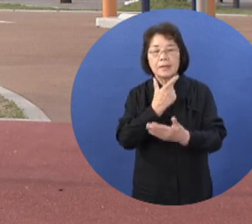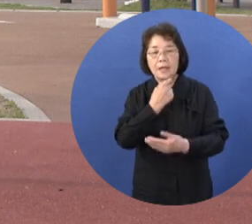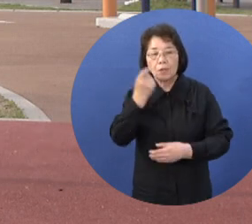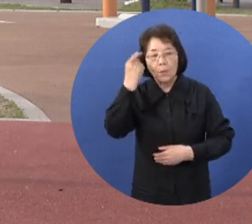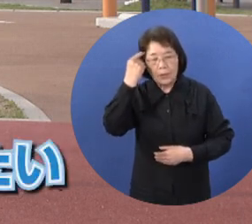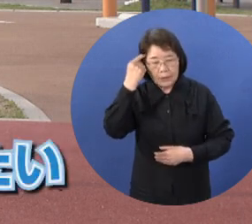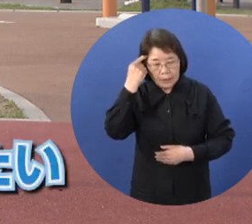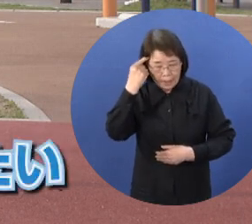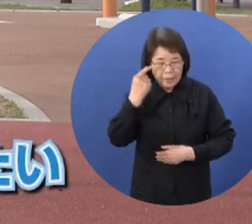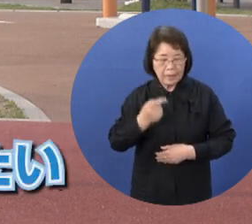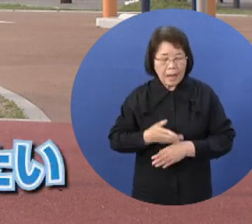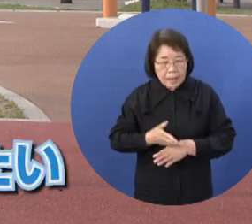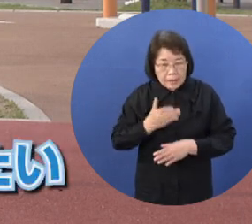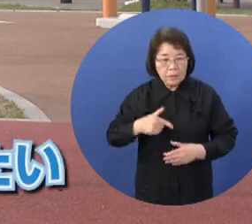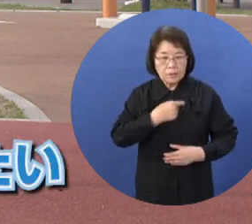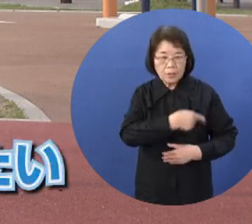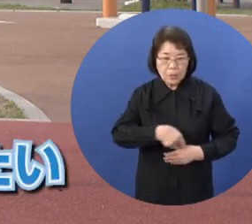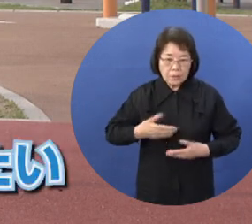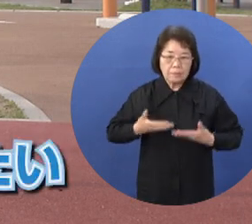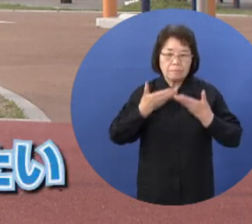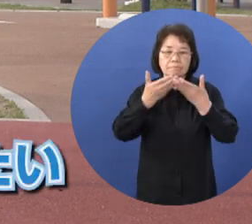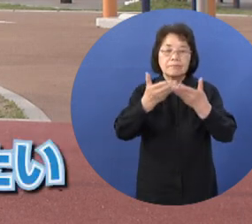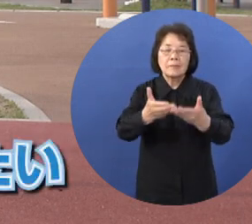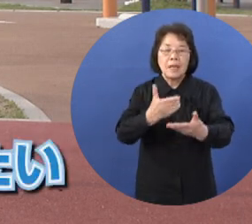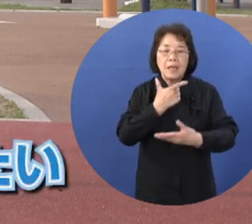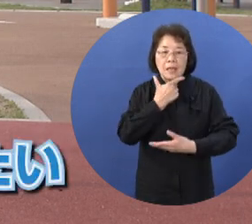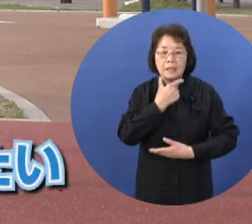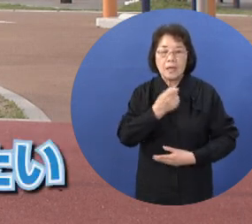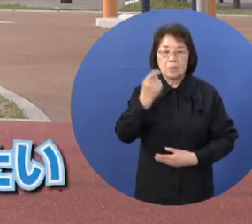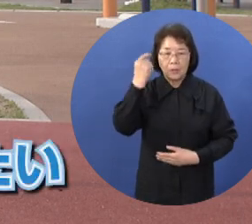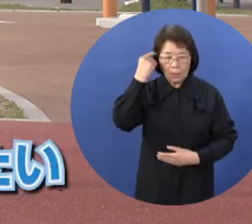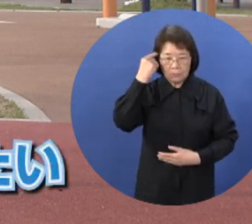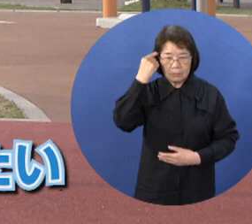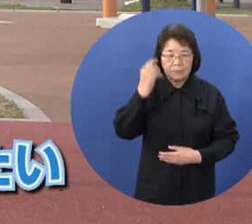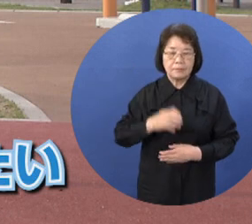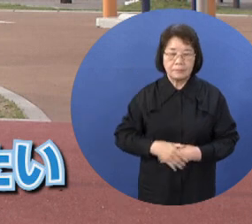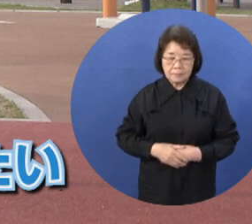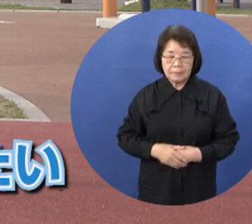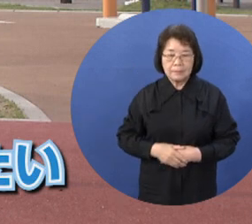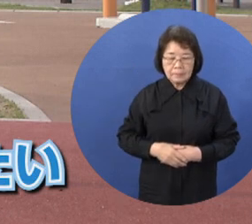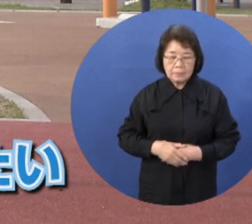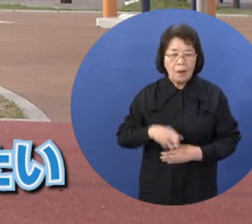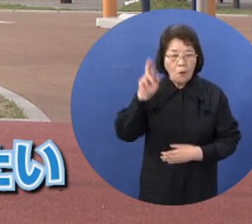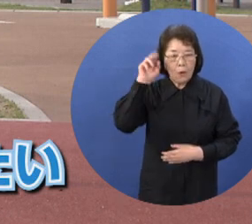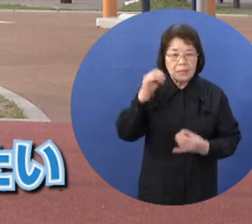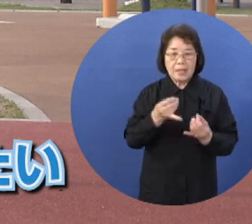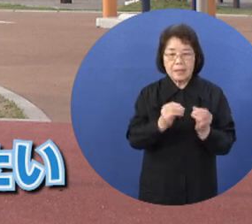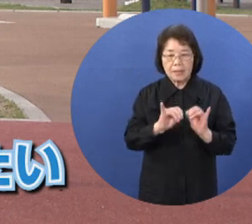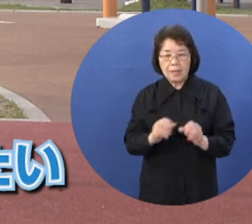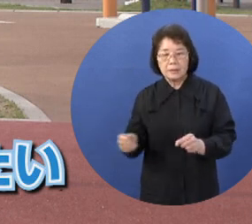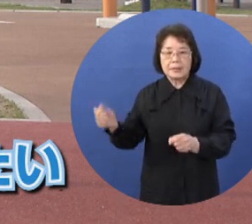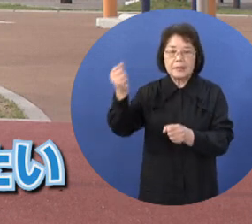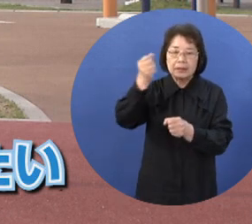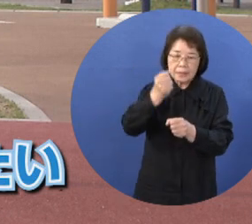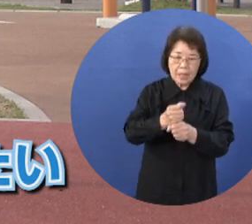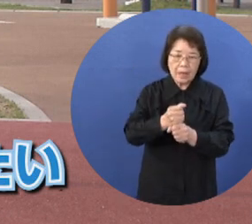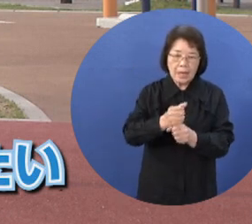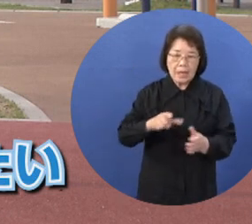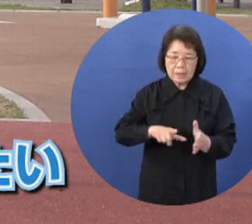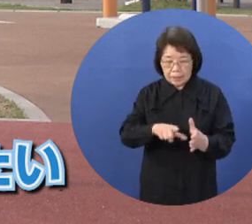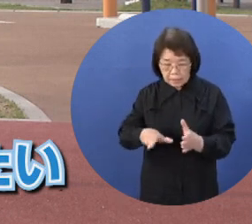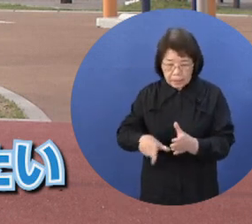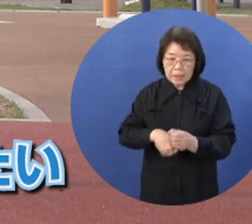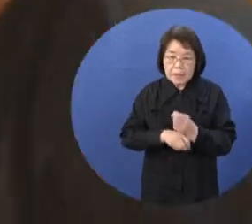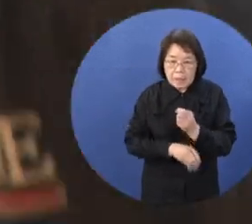の恩返しというか、大阪ダイムが復活したらここ吹田市にも根付くような地域活動を行っていきたいなとは僕は思っています